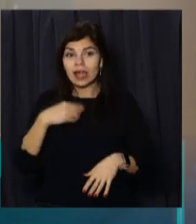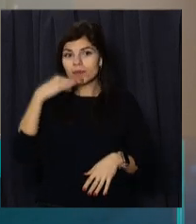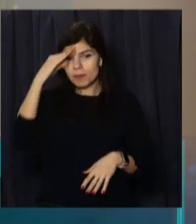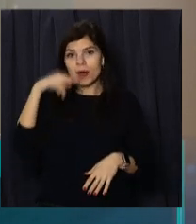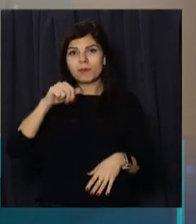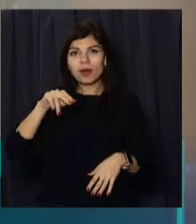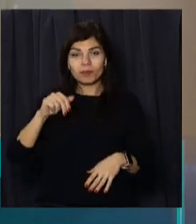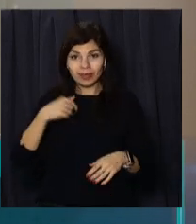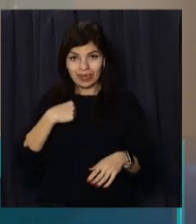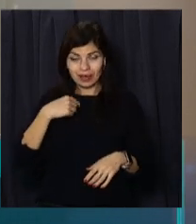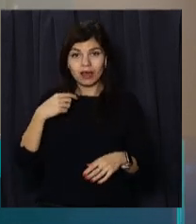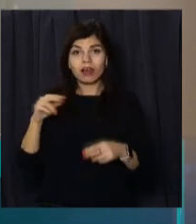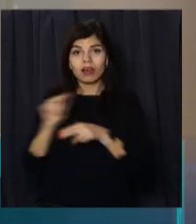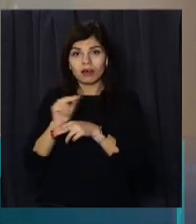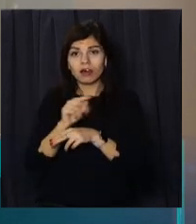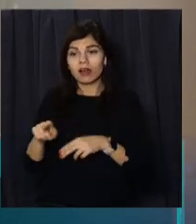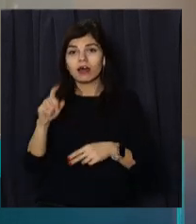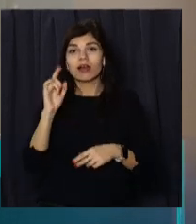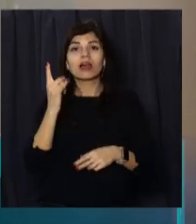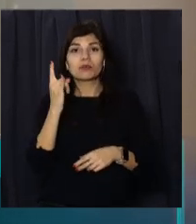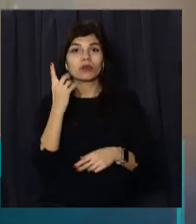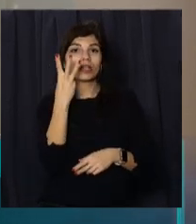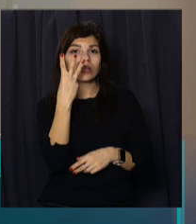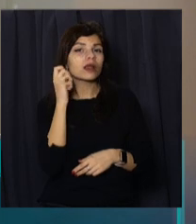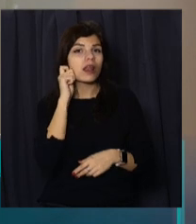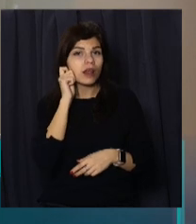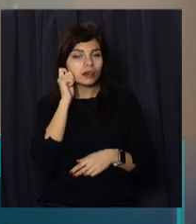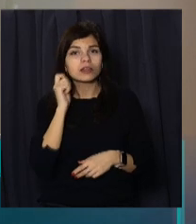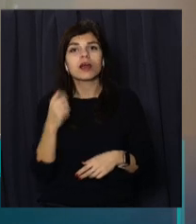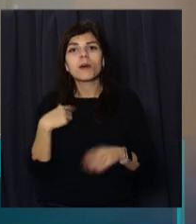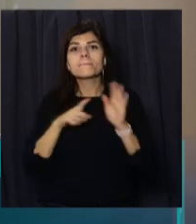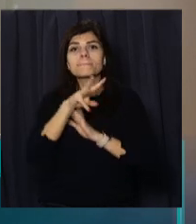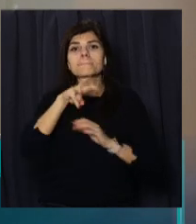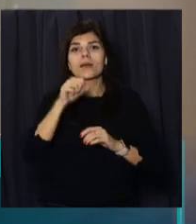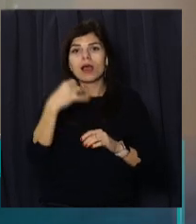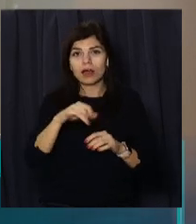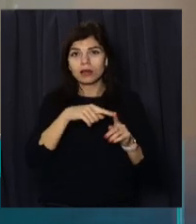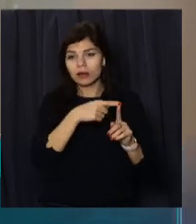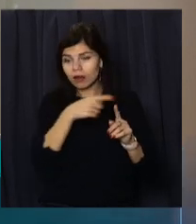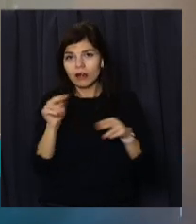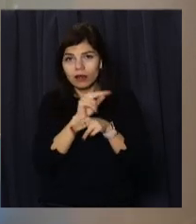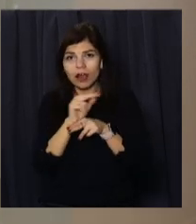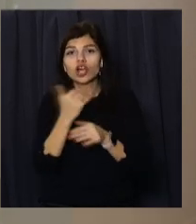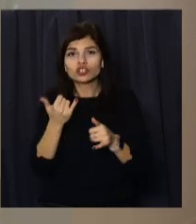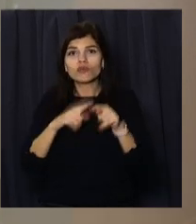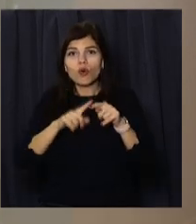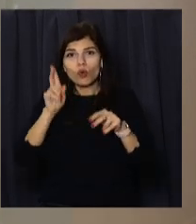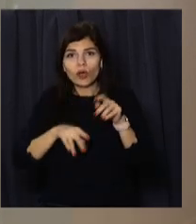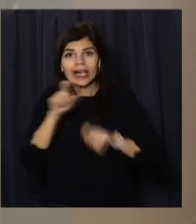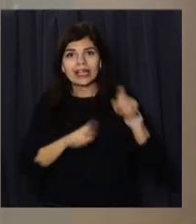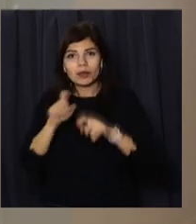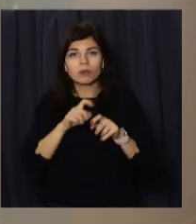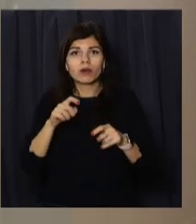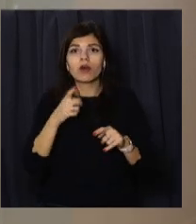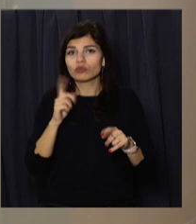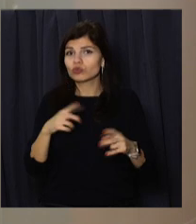уже лечимся с мая месяца. На данный момент уже доходим под конец химиотерапии, но все равно нуждаемся тоже в